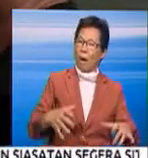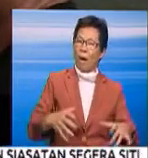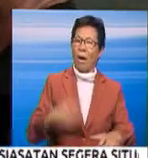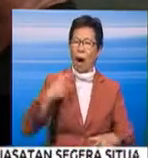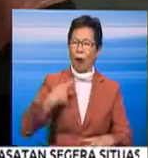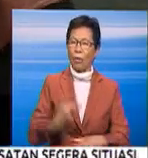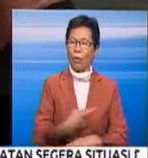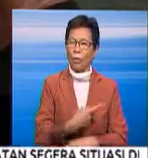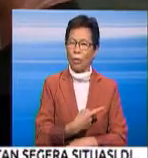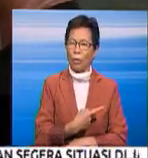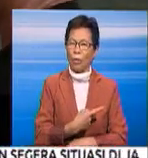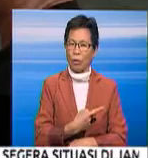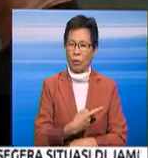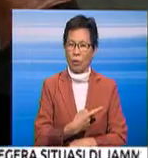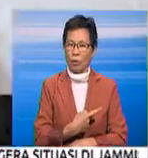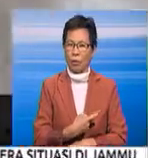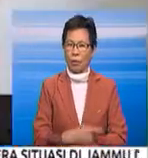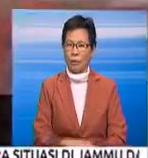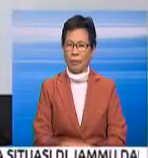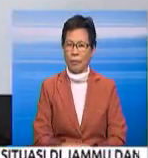kena tanggung di antara kedua.